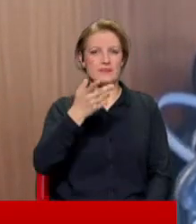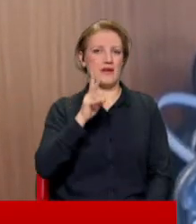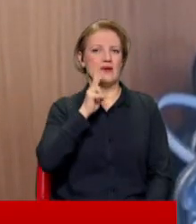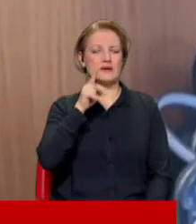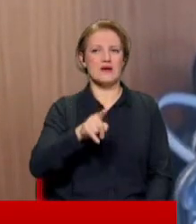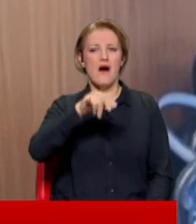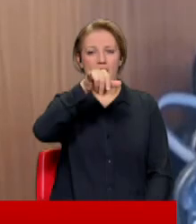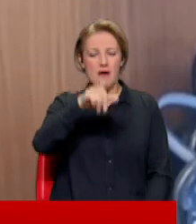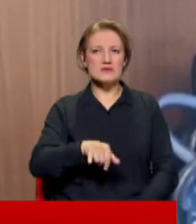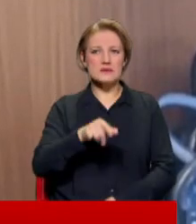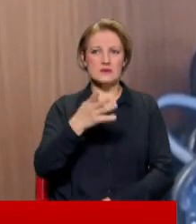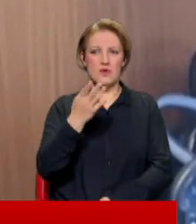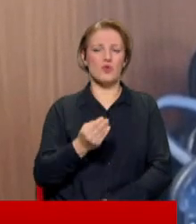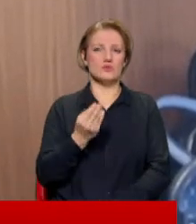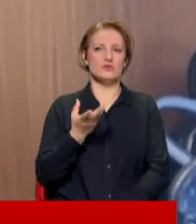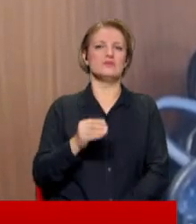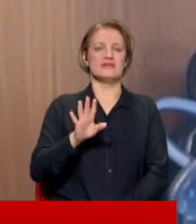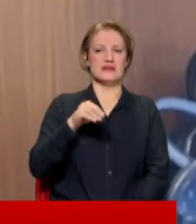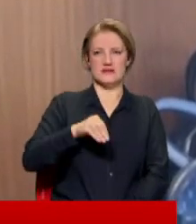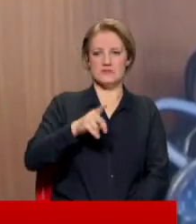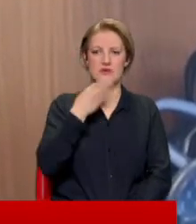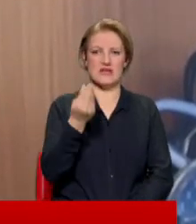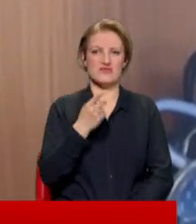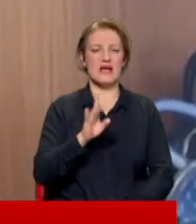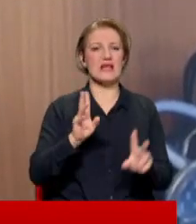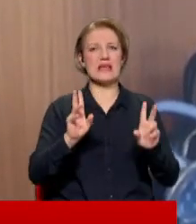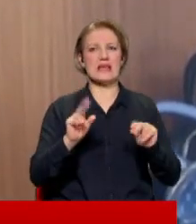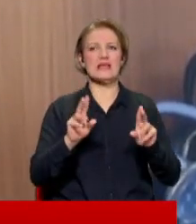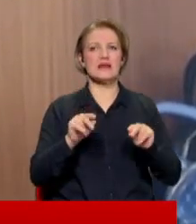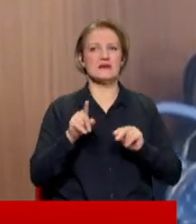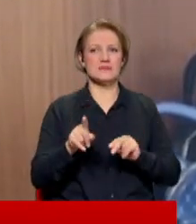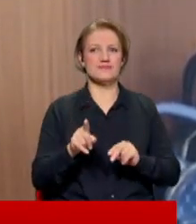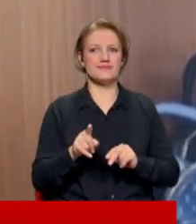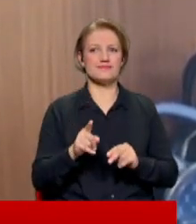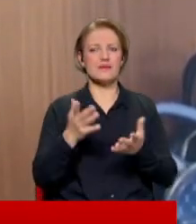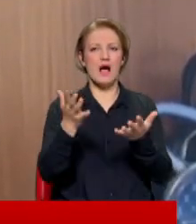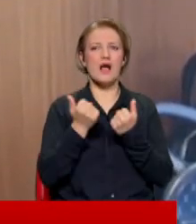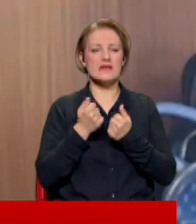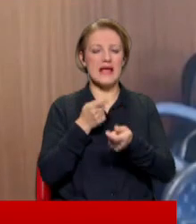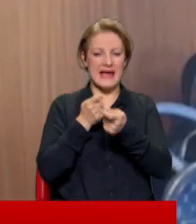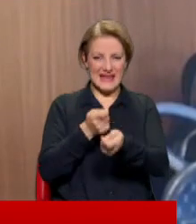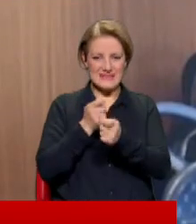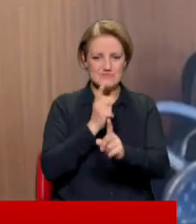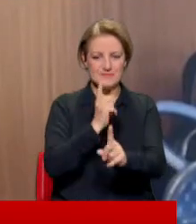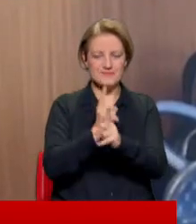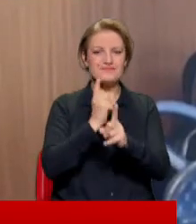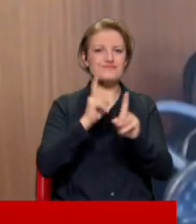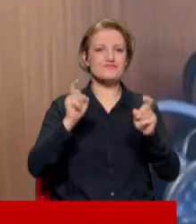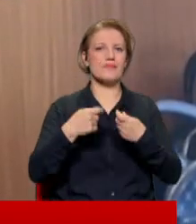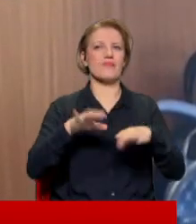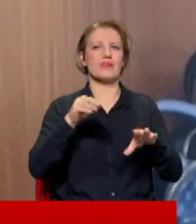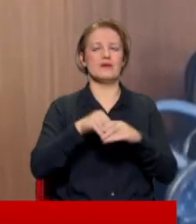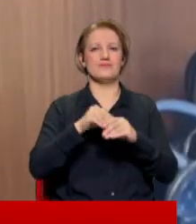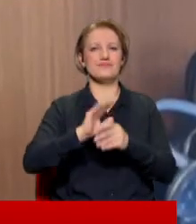ki hak ettikleri yerde olmadıkları için bu gençler yeteri kadar aldıkları eğitimin karşılığını bulamadıkları